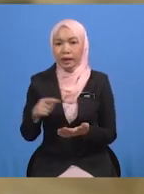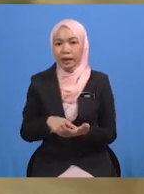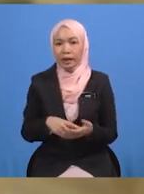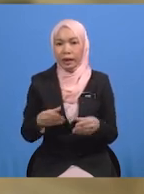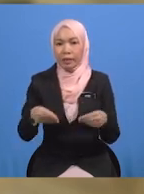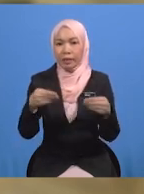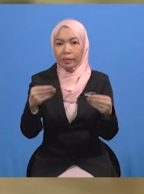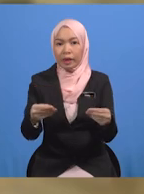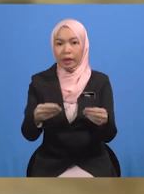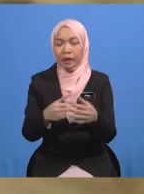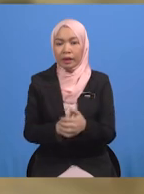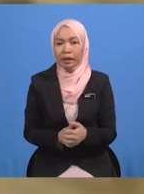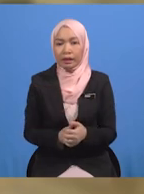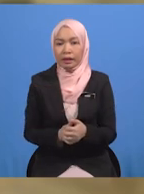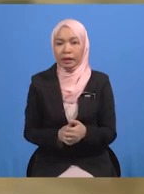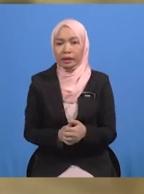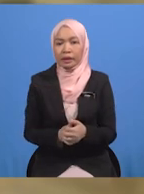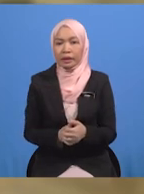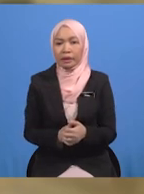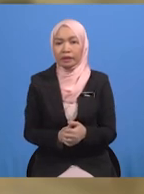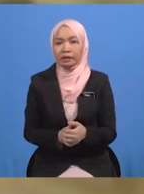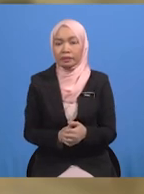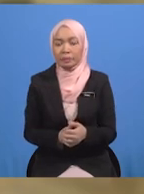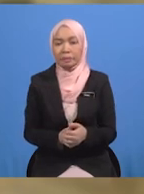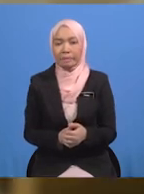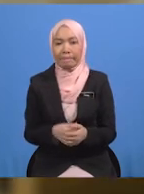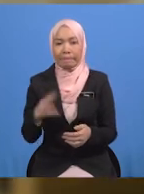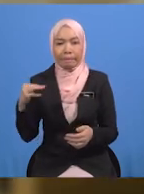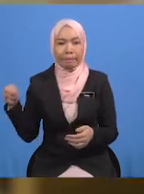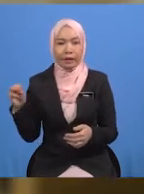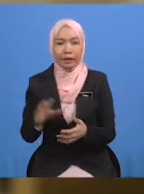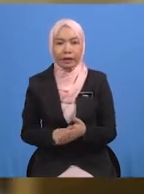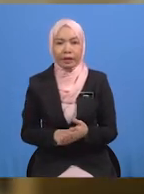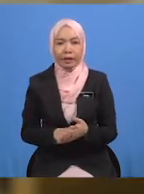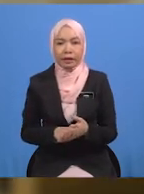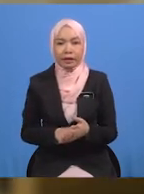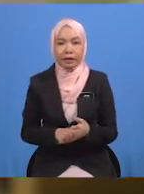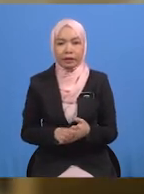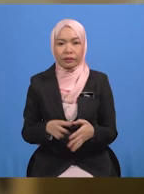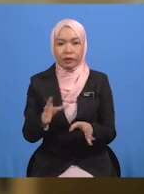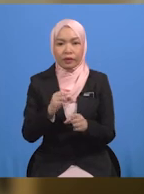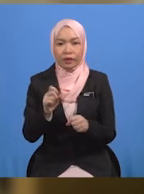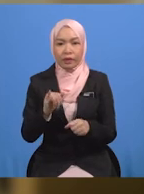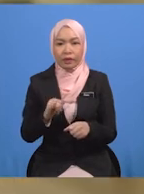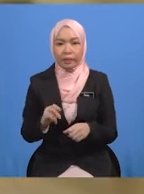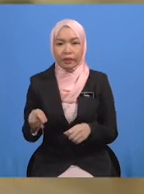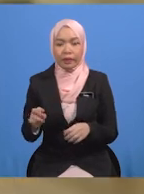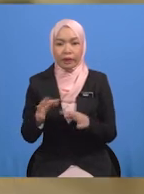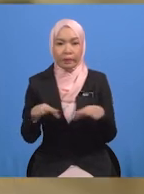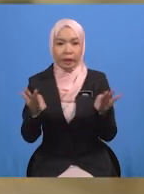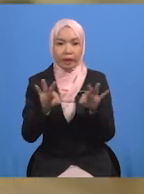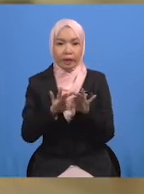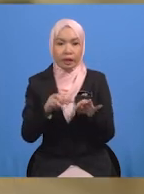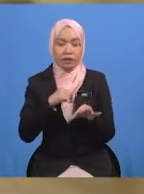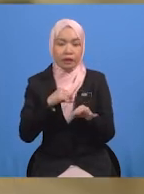golongan elit politik untuk kepentingan pribadi mereka. Kelemahan kepimpinan ini semakin nyata